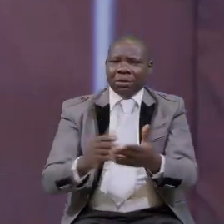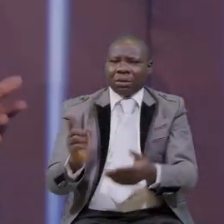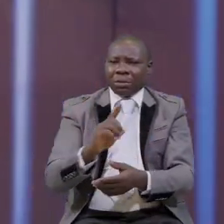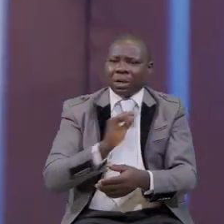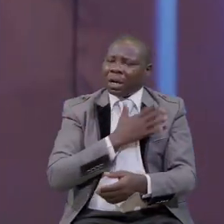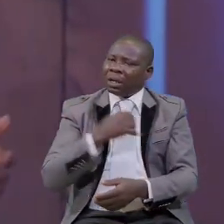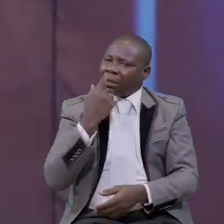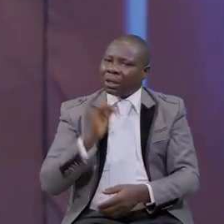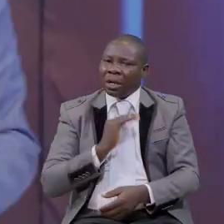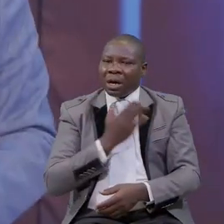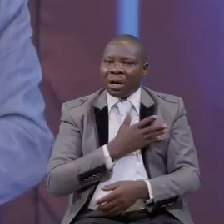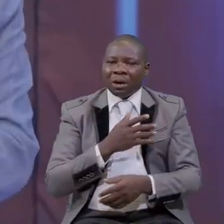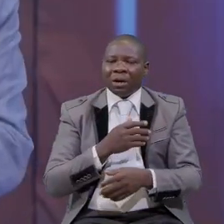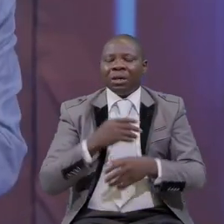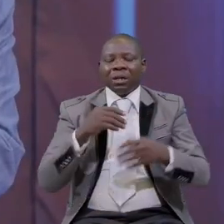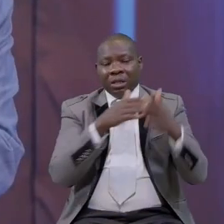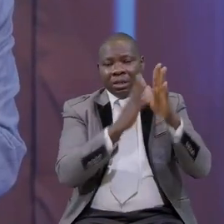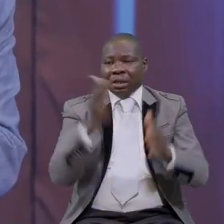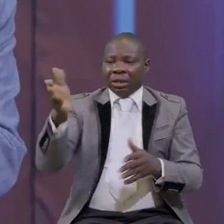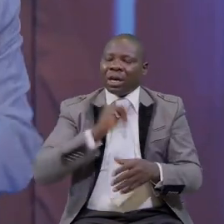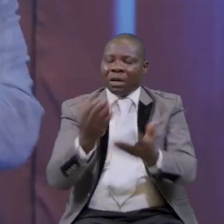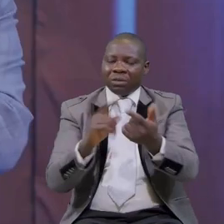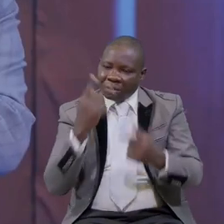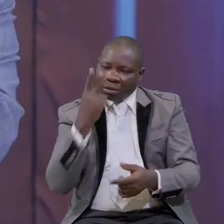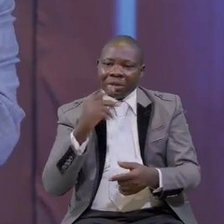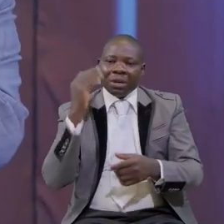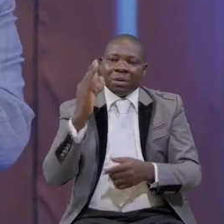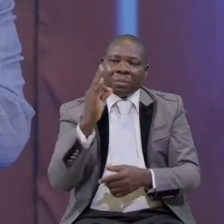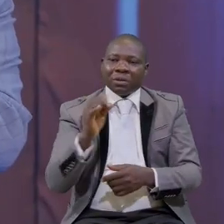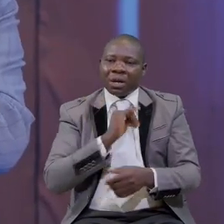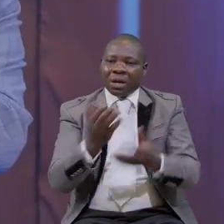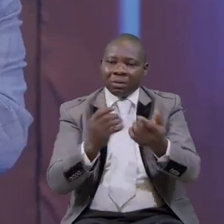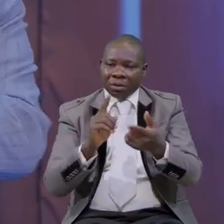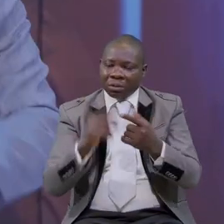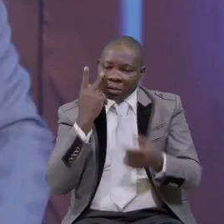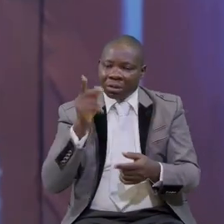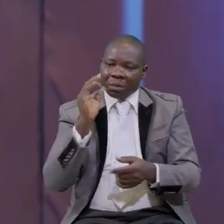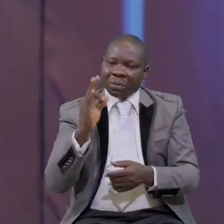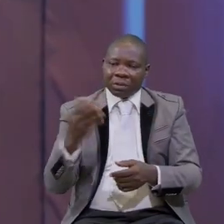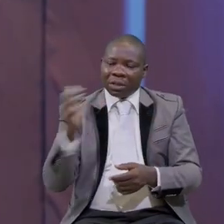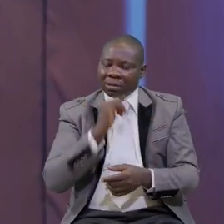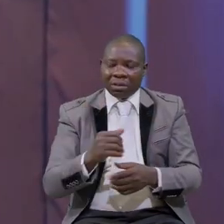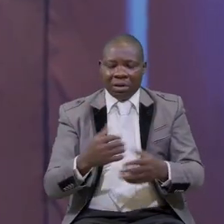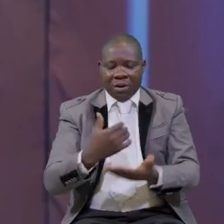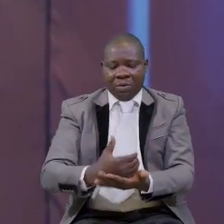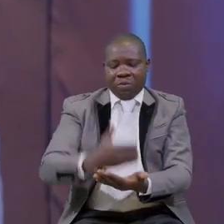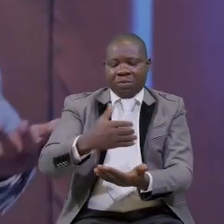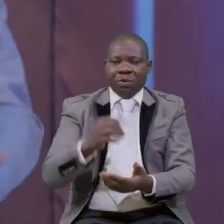nos pasteurs, je vais voir le pasteur, je vais voir le pasteur. Il a une bouteille d'eau dans sa veste